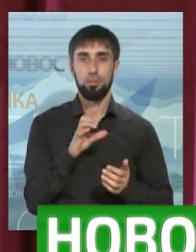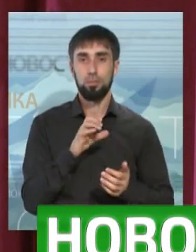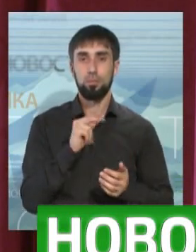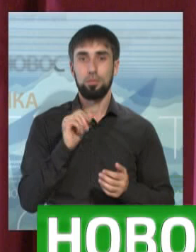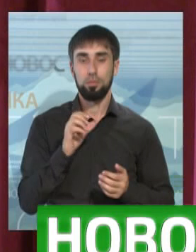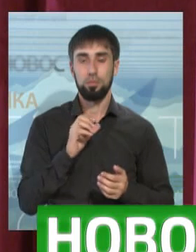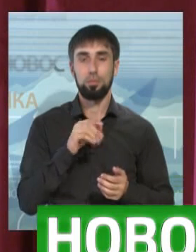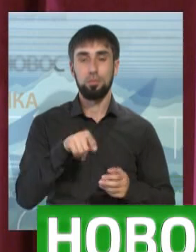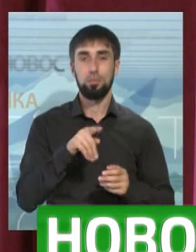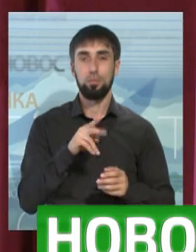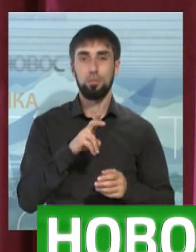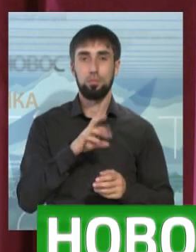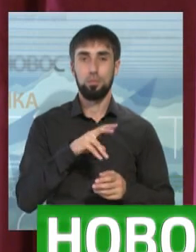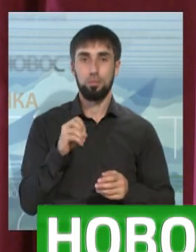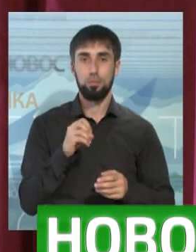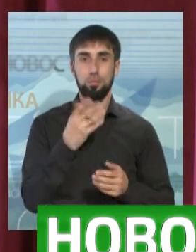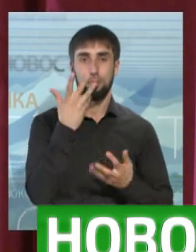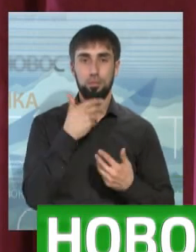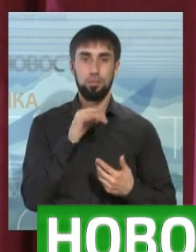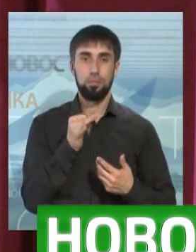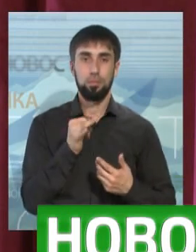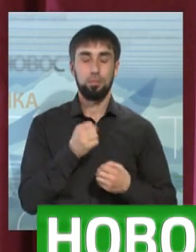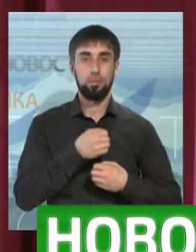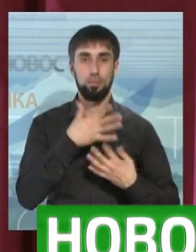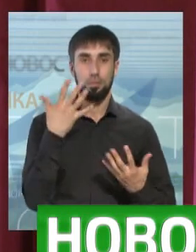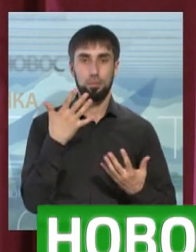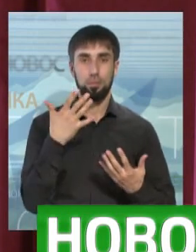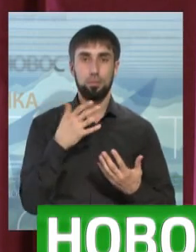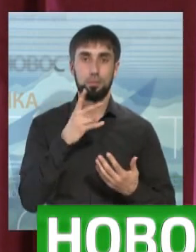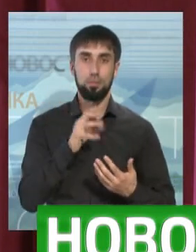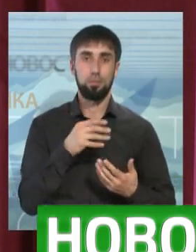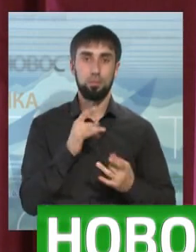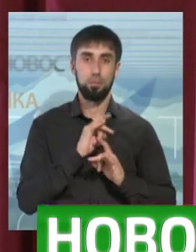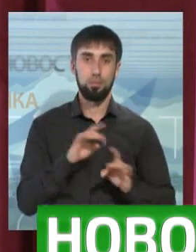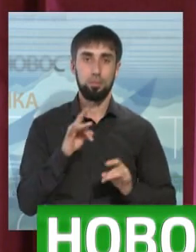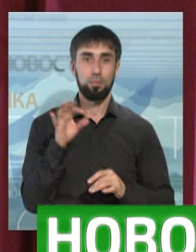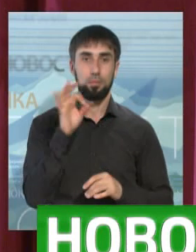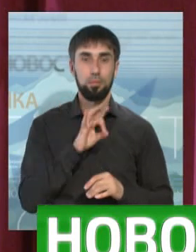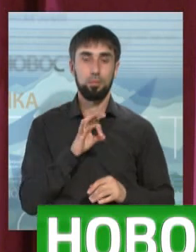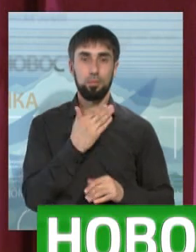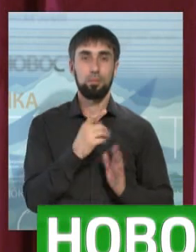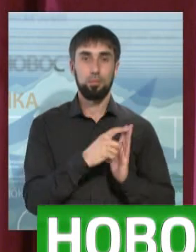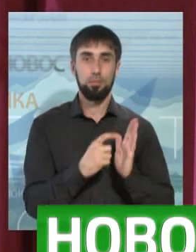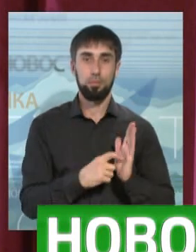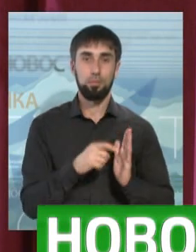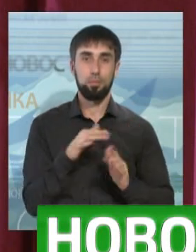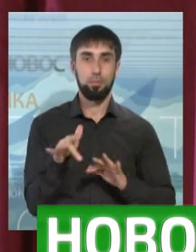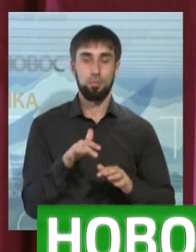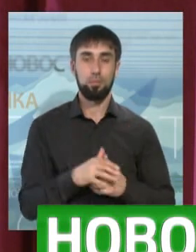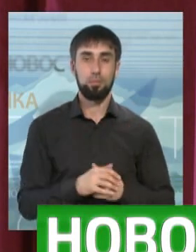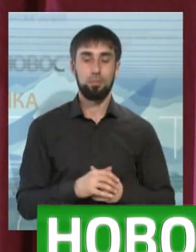здесь более красочно и ярко нам рассказывают о данной теме